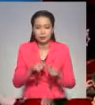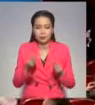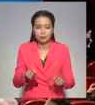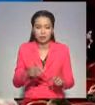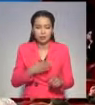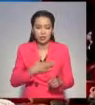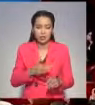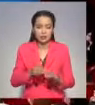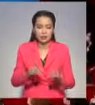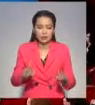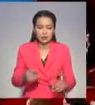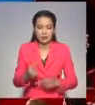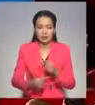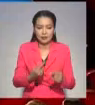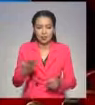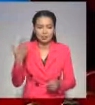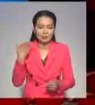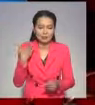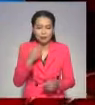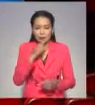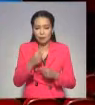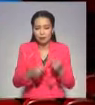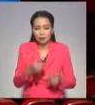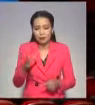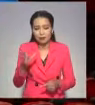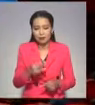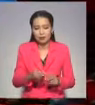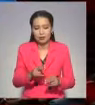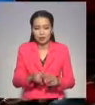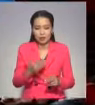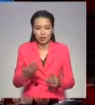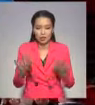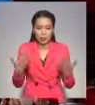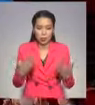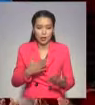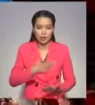детей, наследие наших предков – все в наших руках.